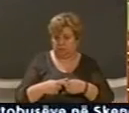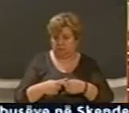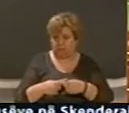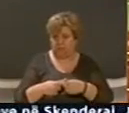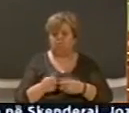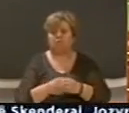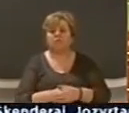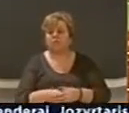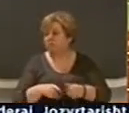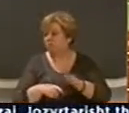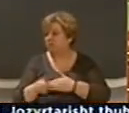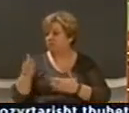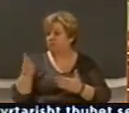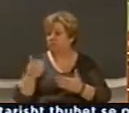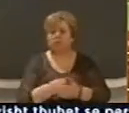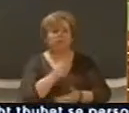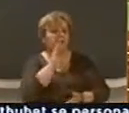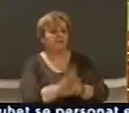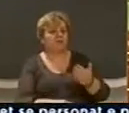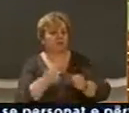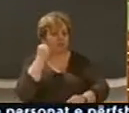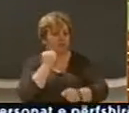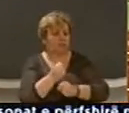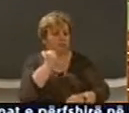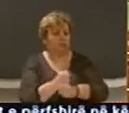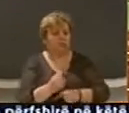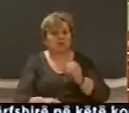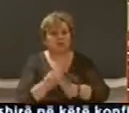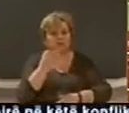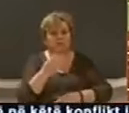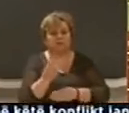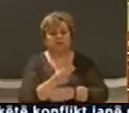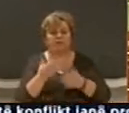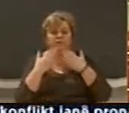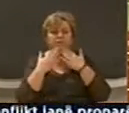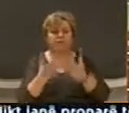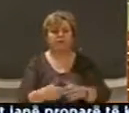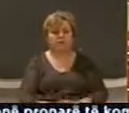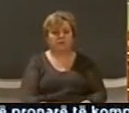shkoj ose të filloj hofshëm zhvillimin e vendit. Faleminderit.